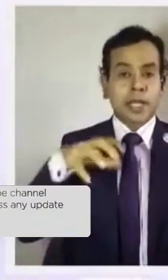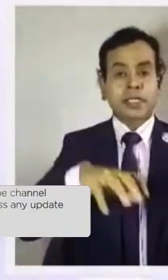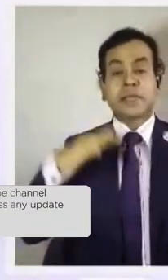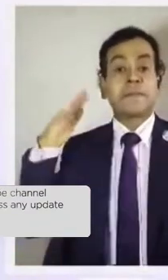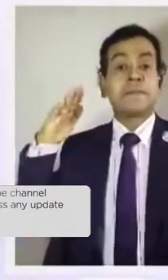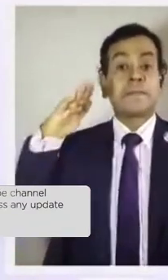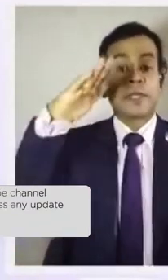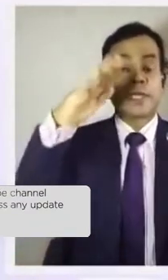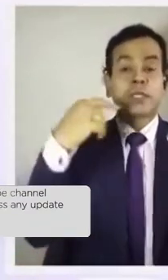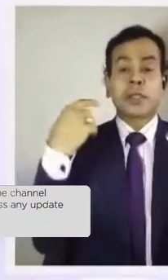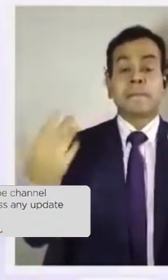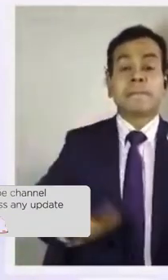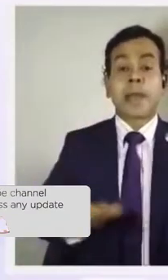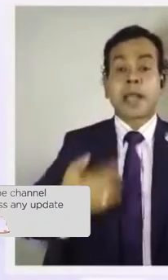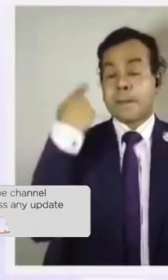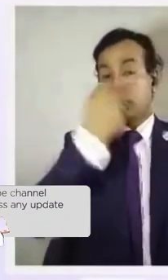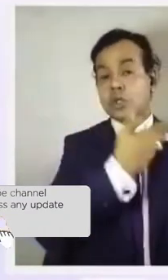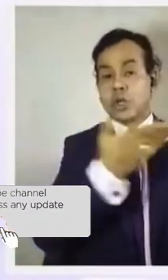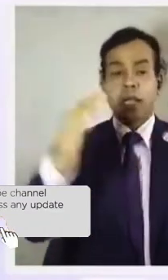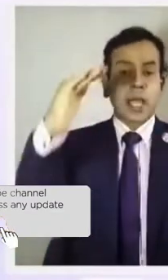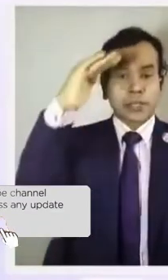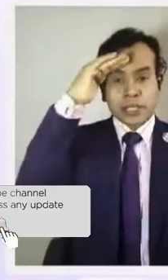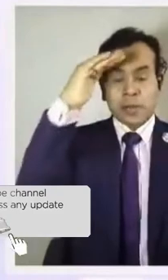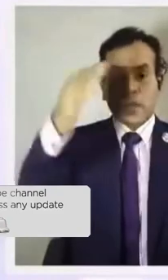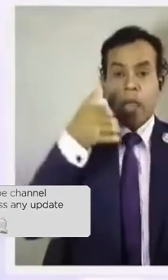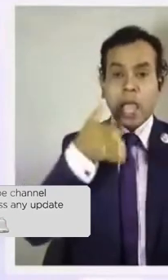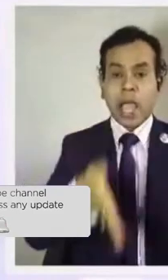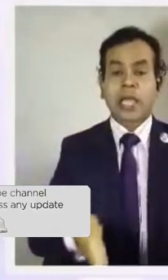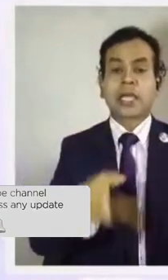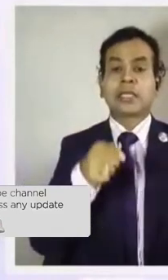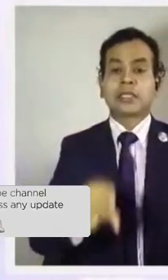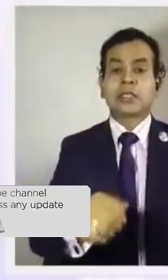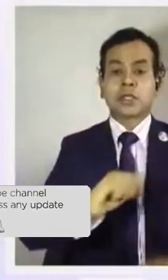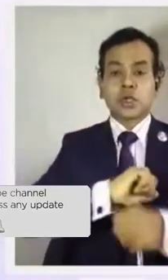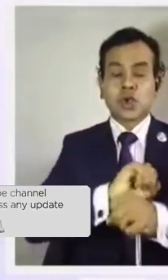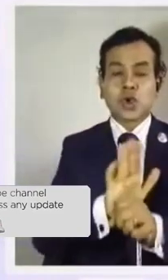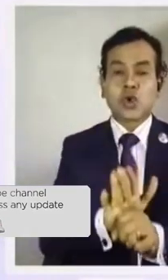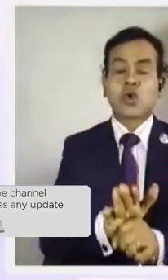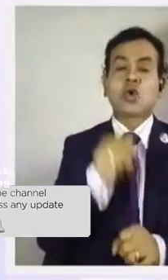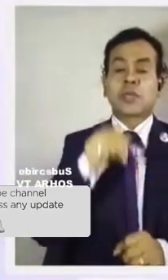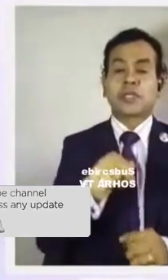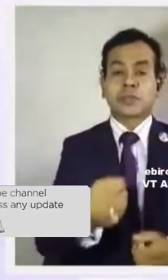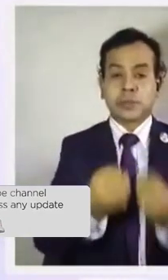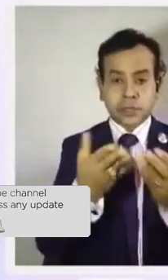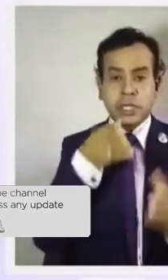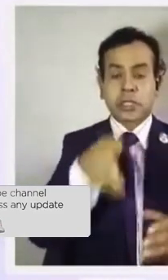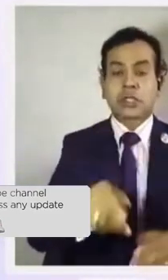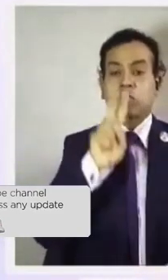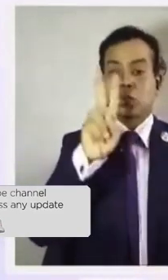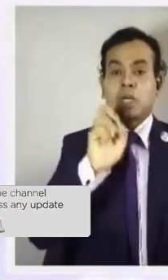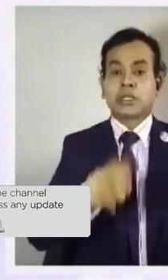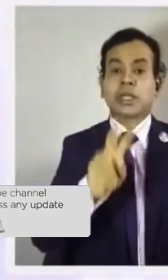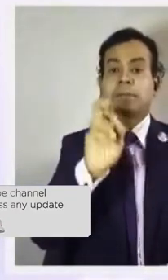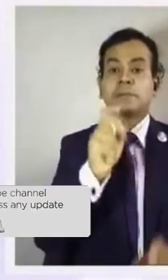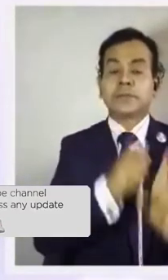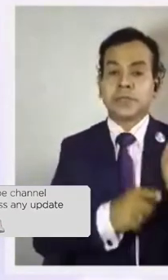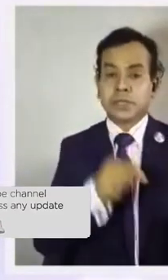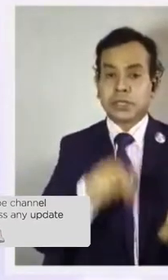প্রিয় সাংবাদিক ভাই ও বোনেরা, সম্মানিত দর্শক শ্রোতাবৃন্দ, দেশবাসী এবং প্রবাসী ভাই ও বোনেরা, আসসালামু আলাইকুম।